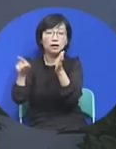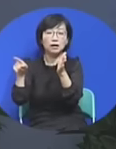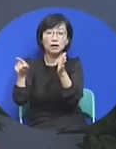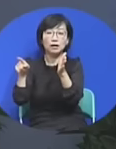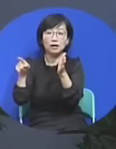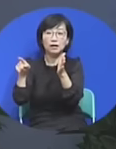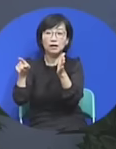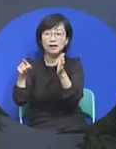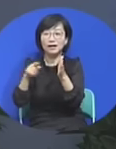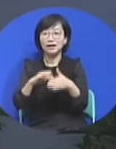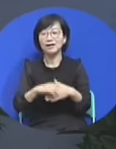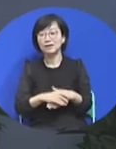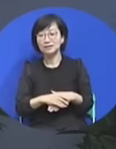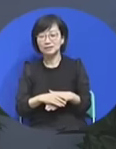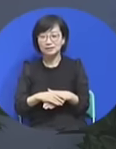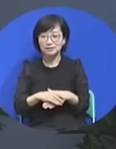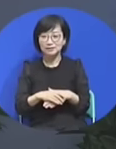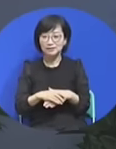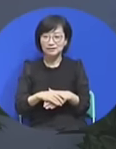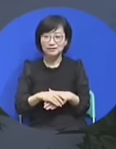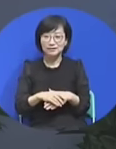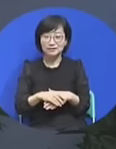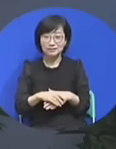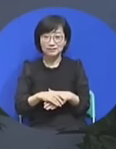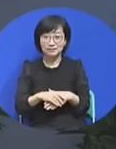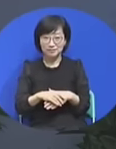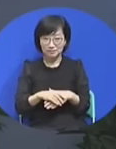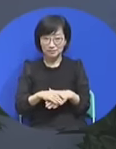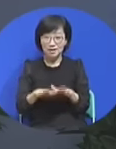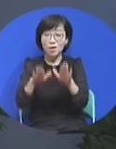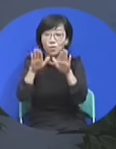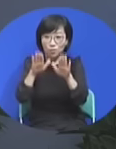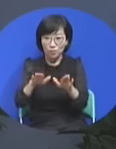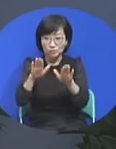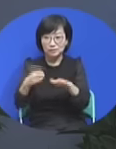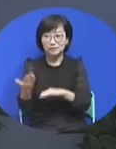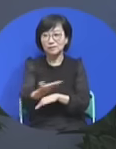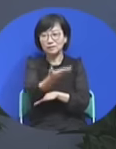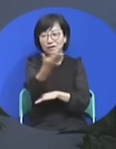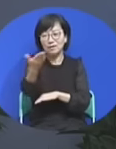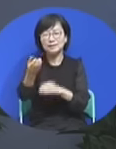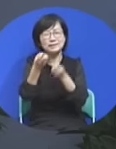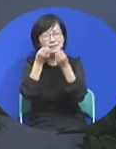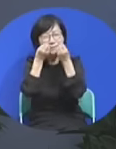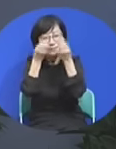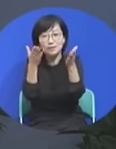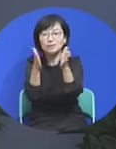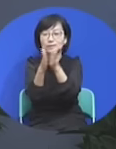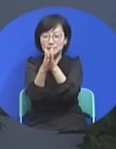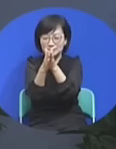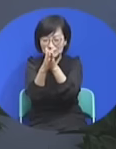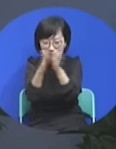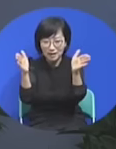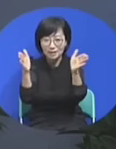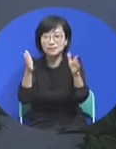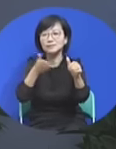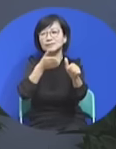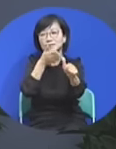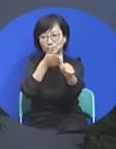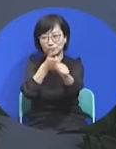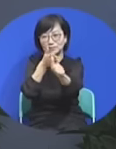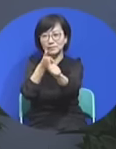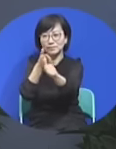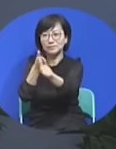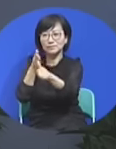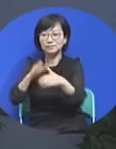not believe it. 오늘 여러분 때문에 새로운 시작이 일어나기를 바랍니다. Today may a new start begin because of